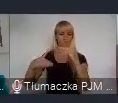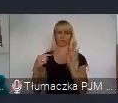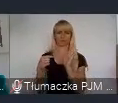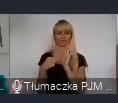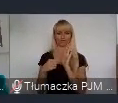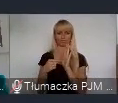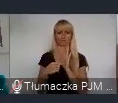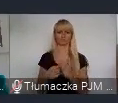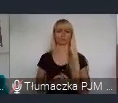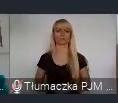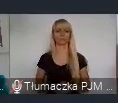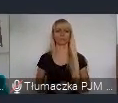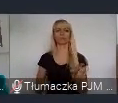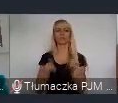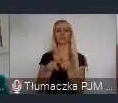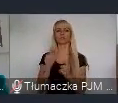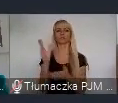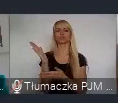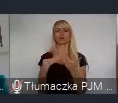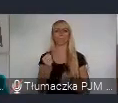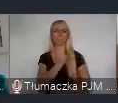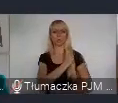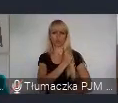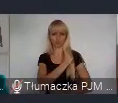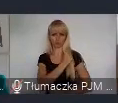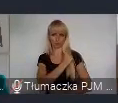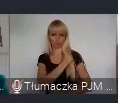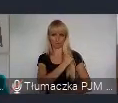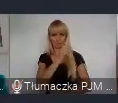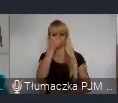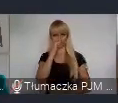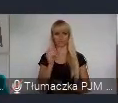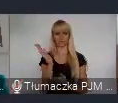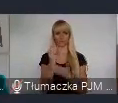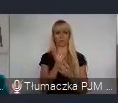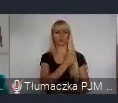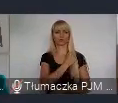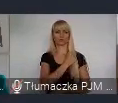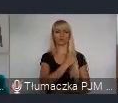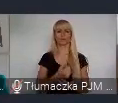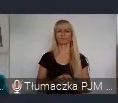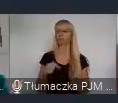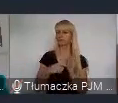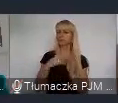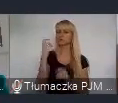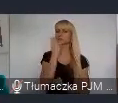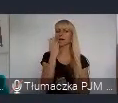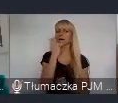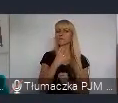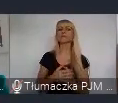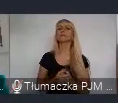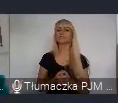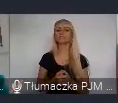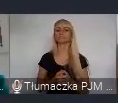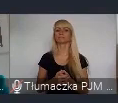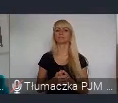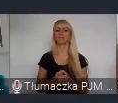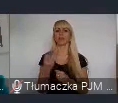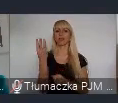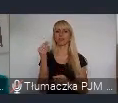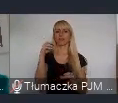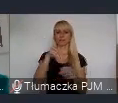I część pożyczkowa. I tu jest ciekawa rzecz, na którą chciałem zwrócić Państwa uwagę, mianowicie inwestycje na rzecz kompleksowej, zielonej transformacji